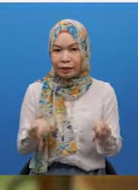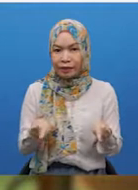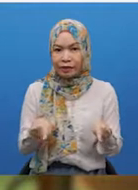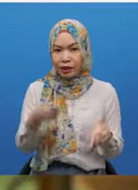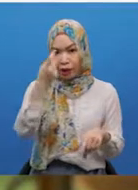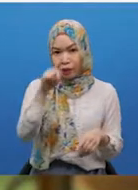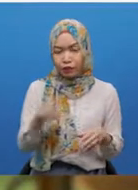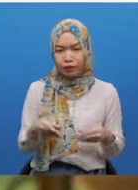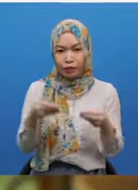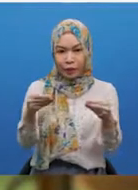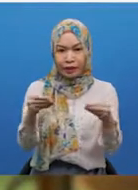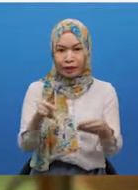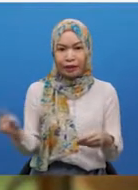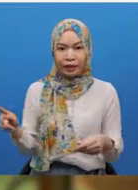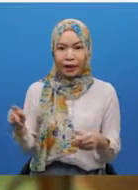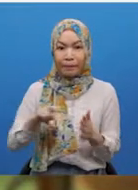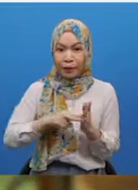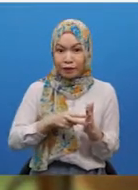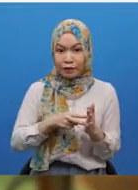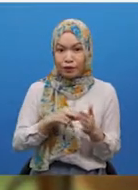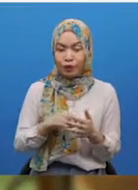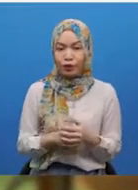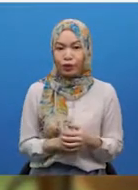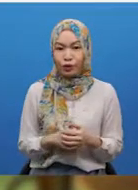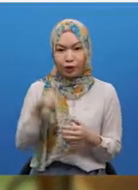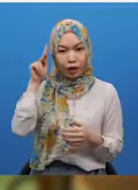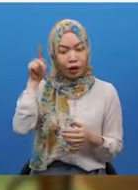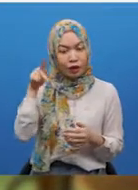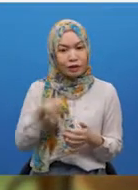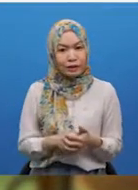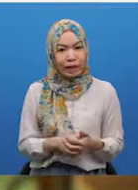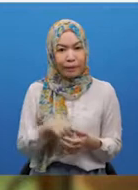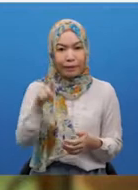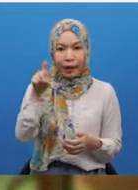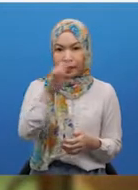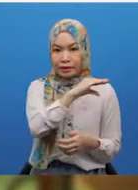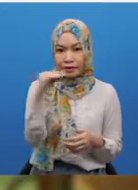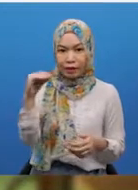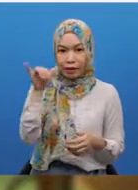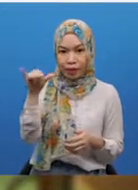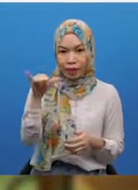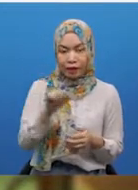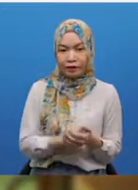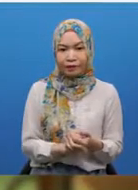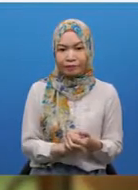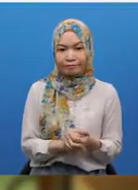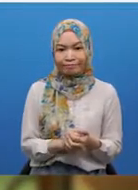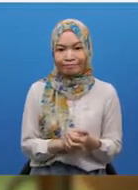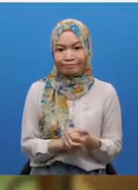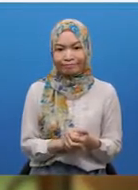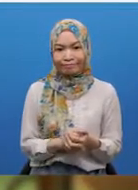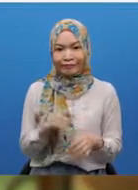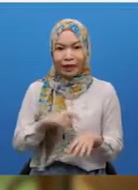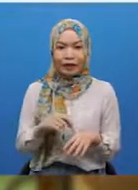memberikan maksud atau takrif atau konsep bagi X dan Y seperti dalam ruang